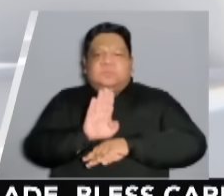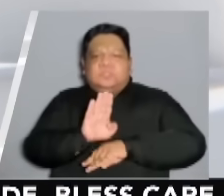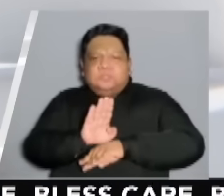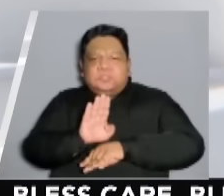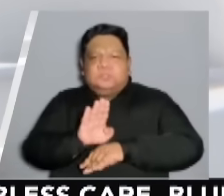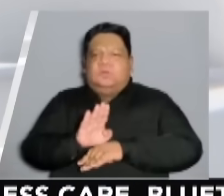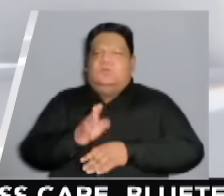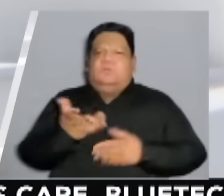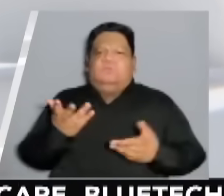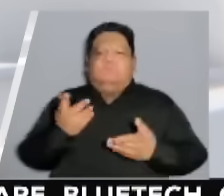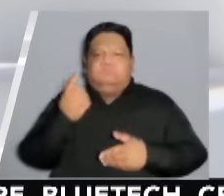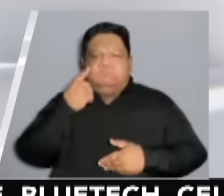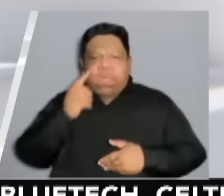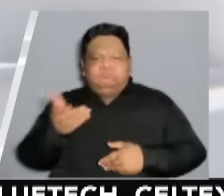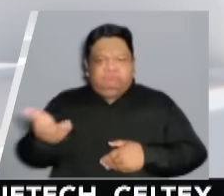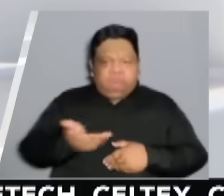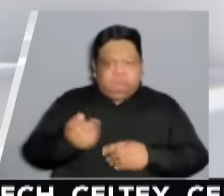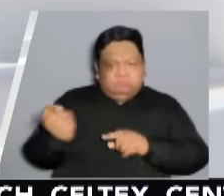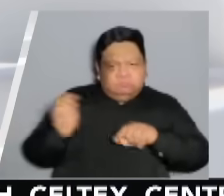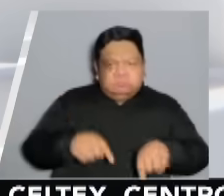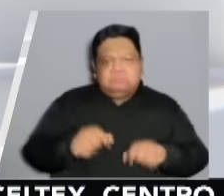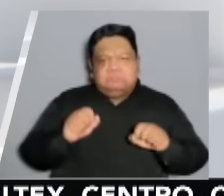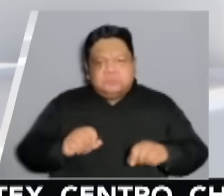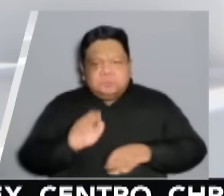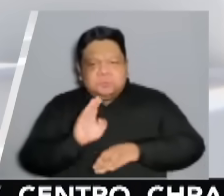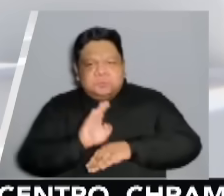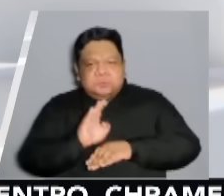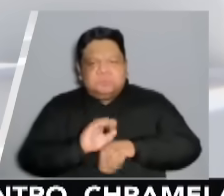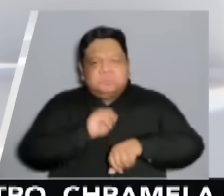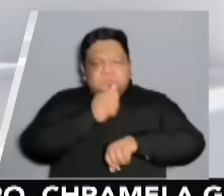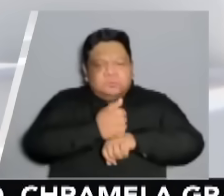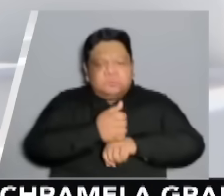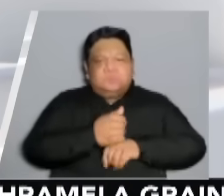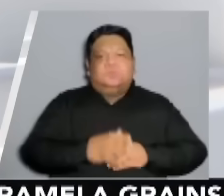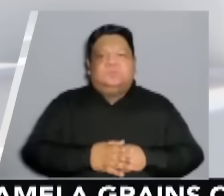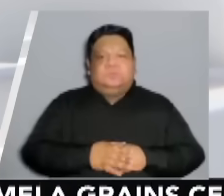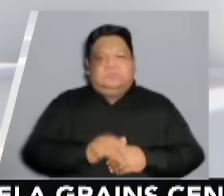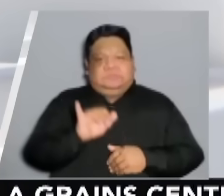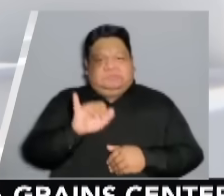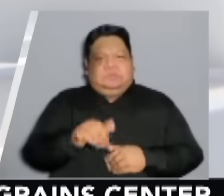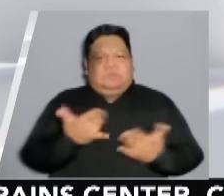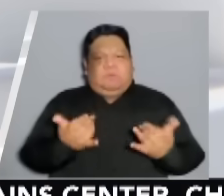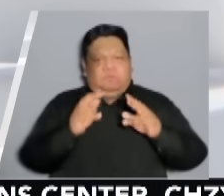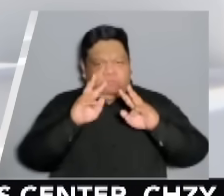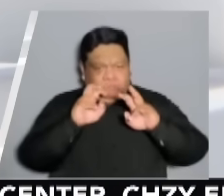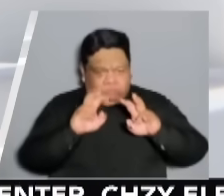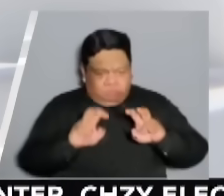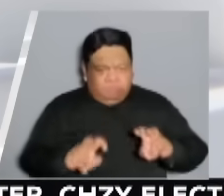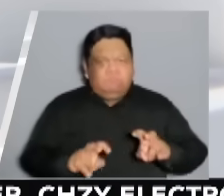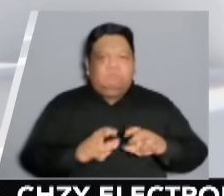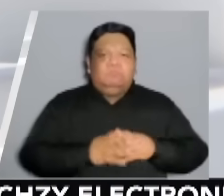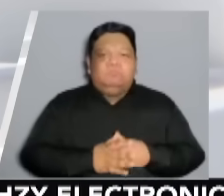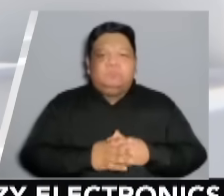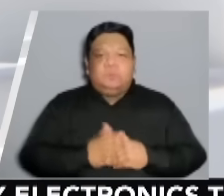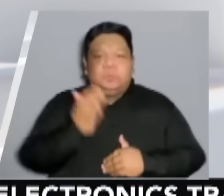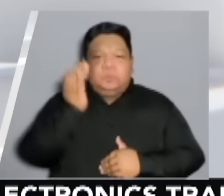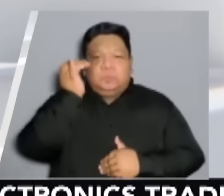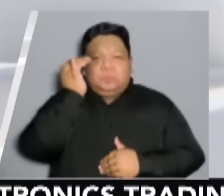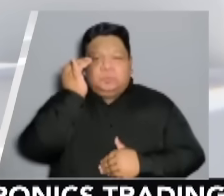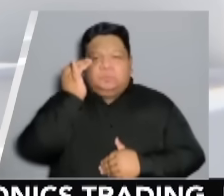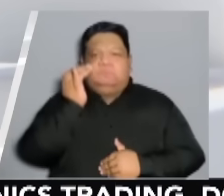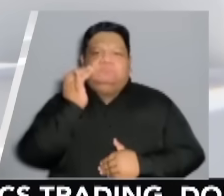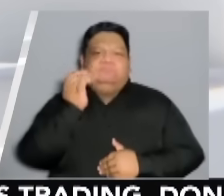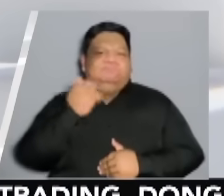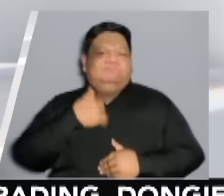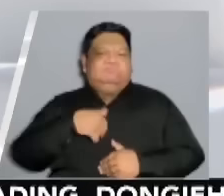possible business venture. So, yun po ngayon yung direction po ng ating investigation dahil hinahanap po